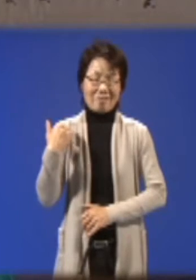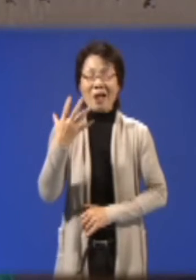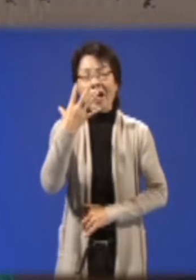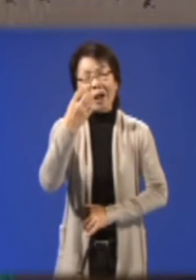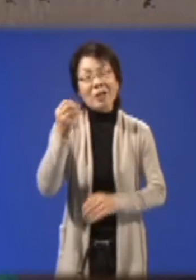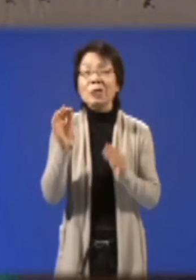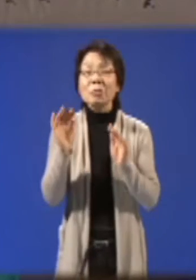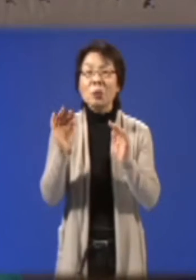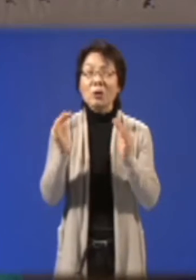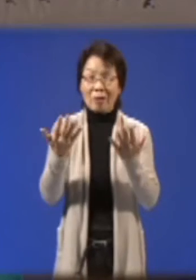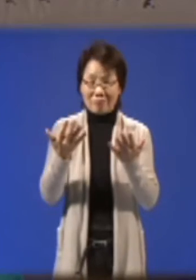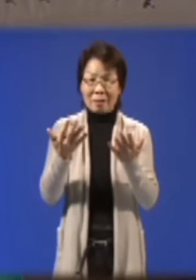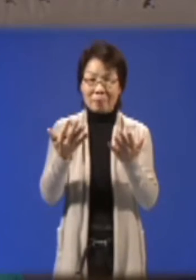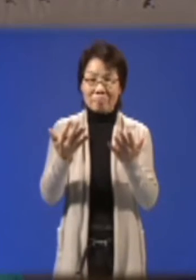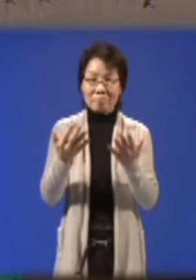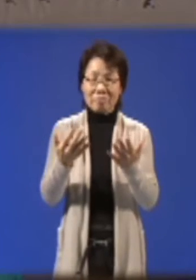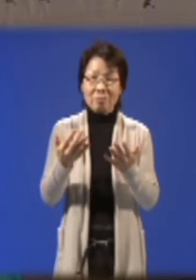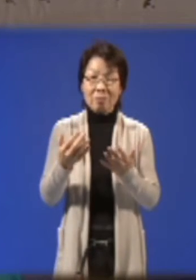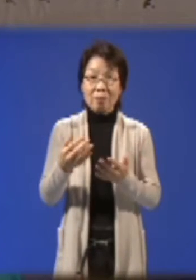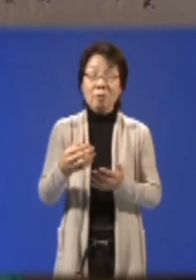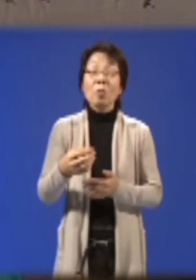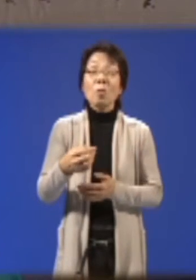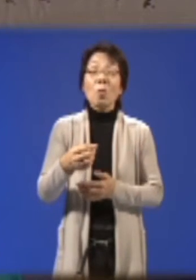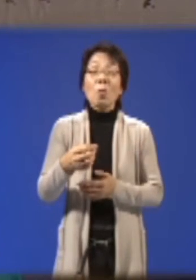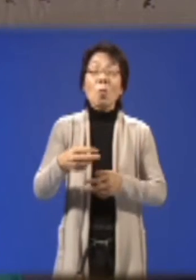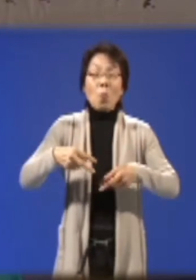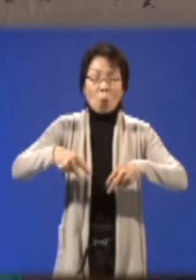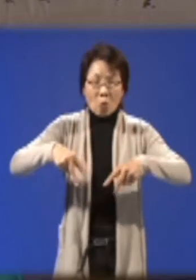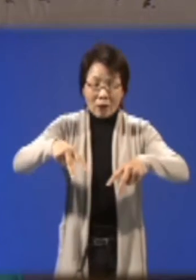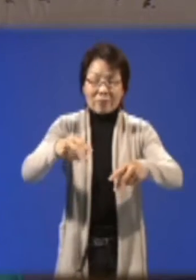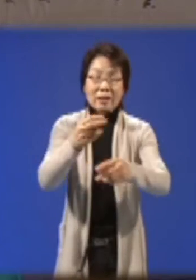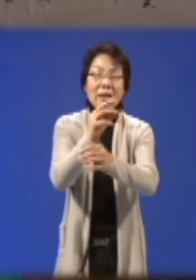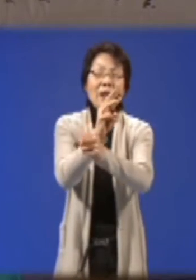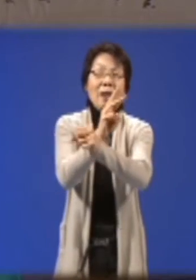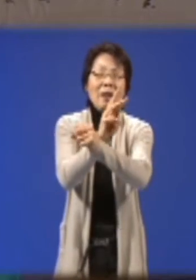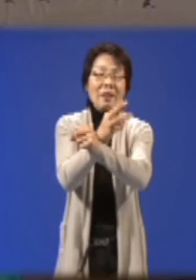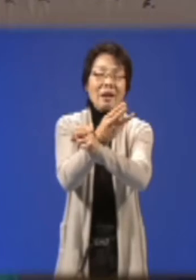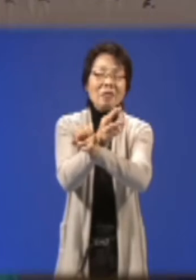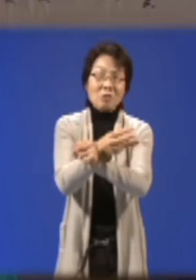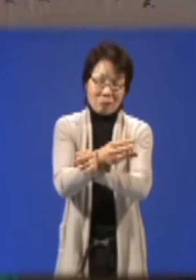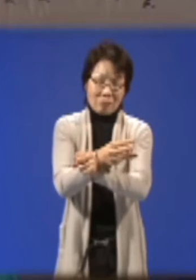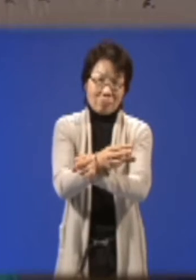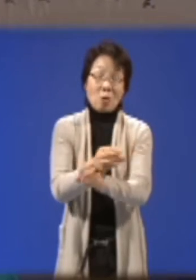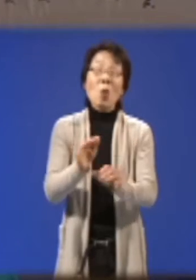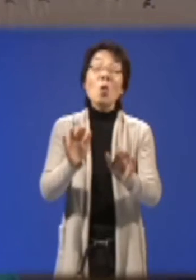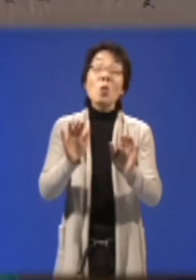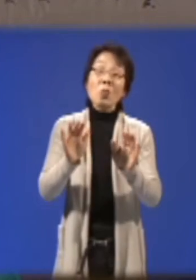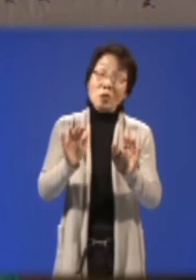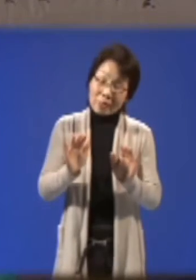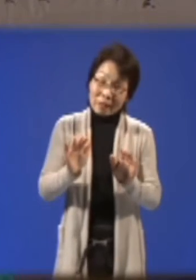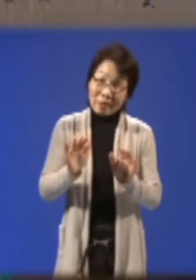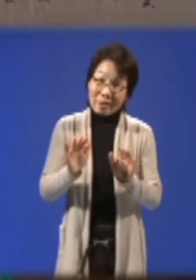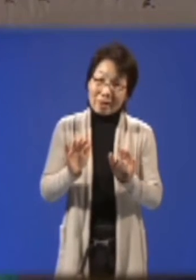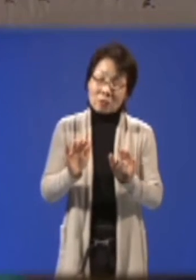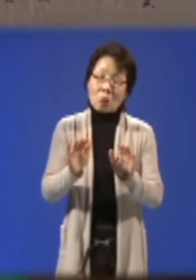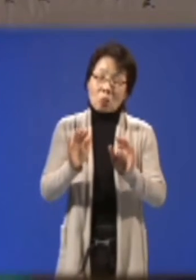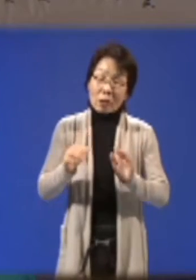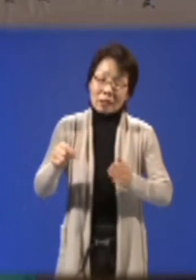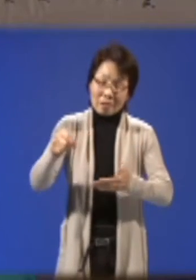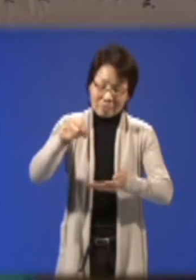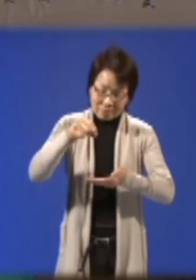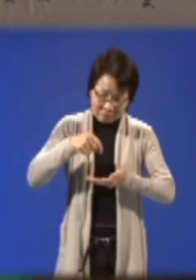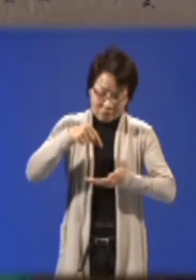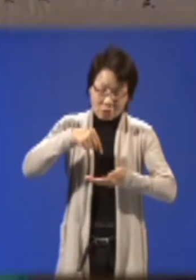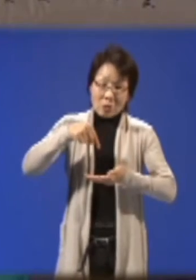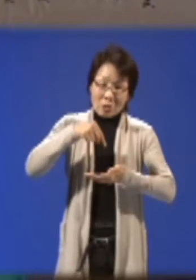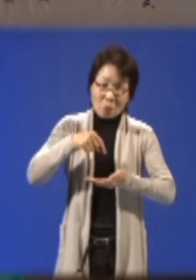です。博物館のね、あのボランティア研修ですね、いろいろと教えていただいてね、それを皆さんにお伝えすることを